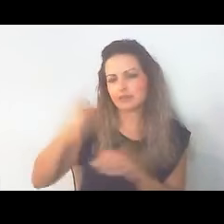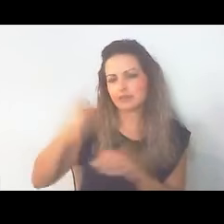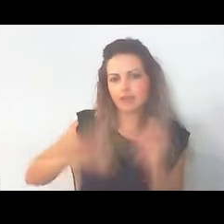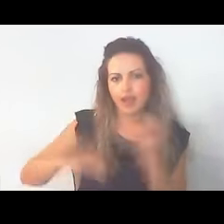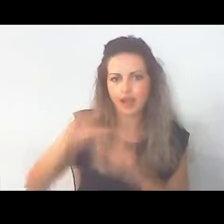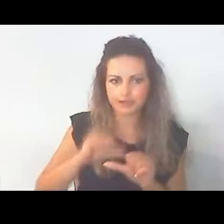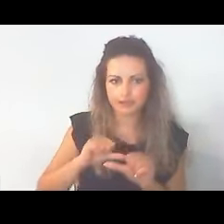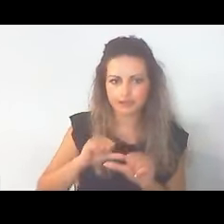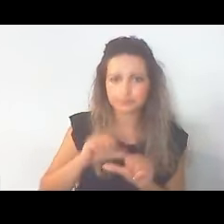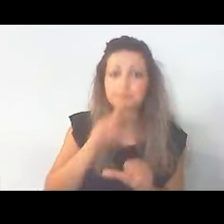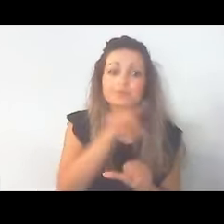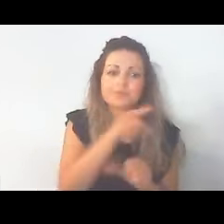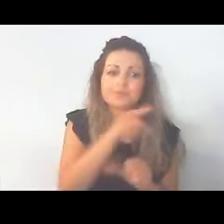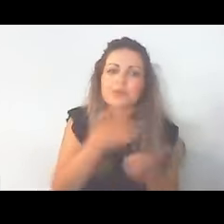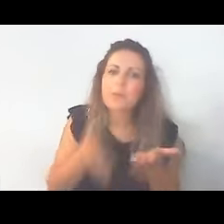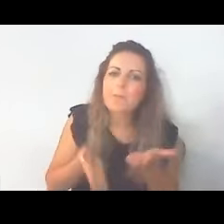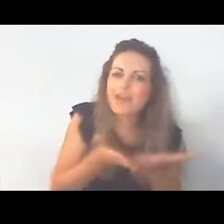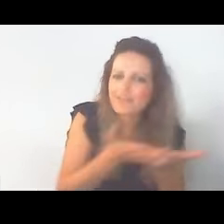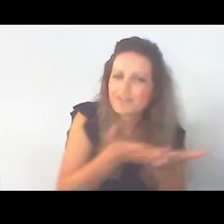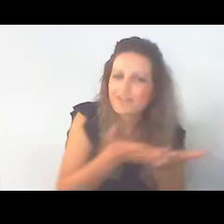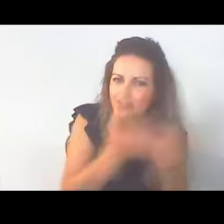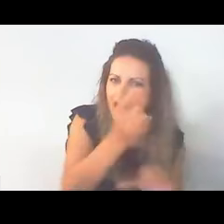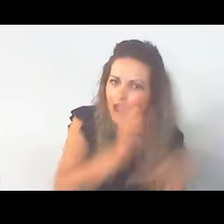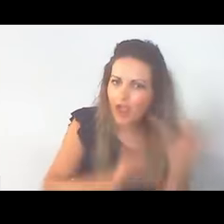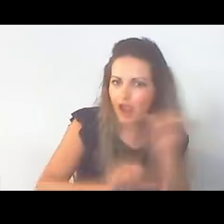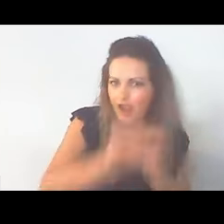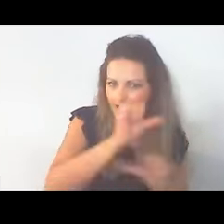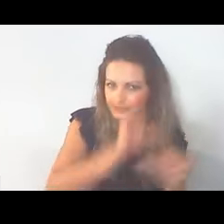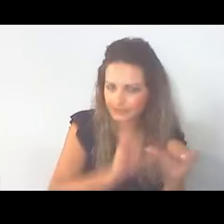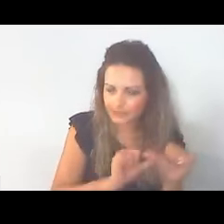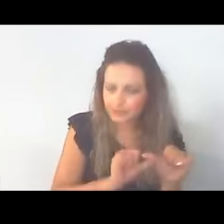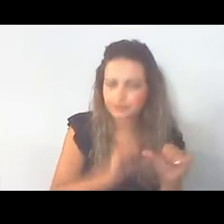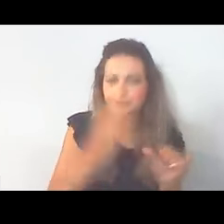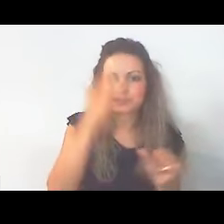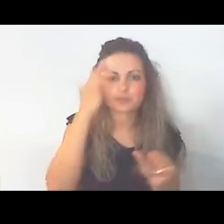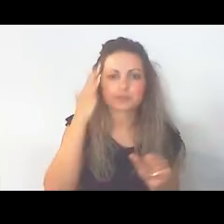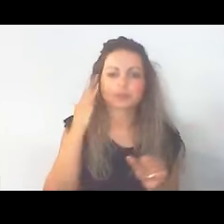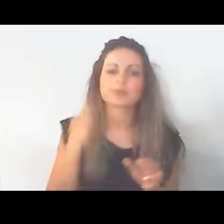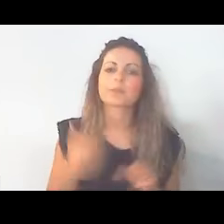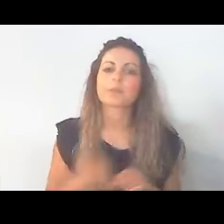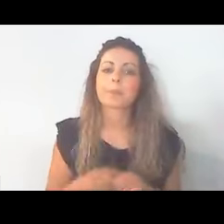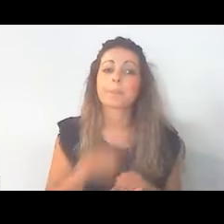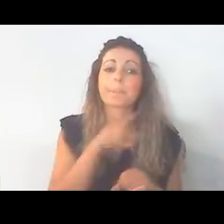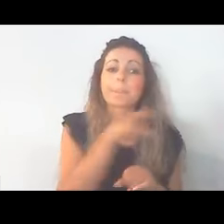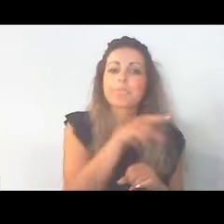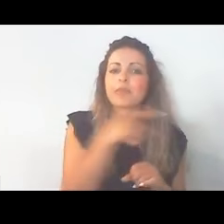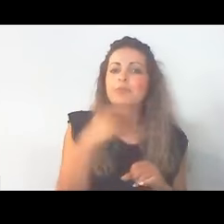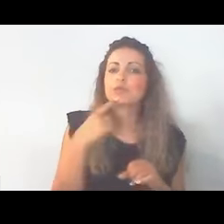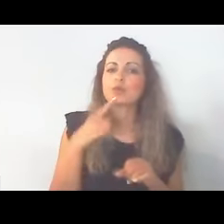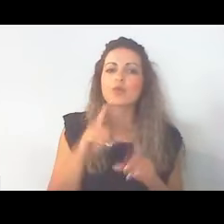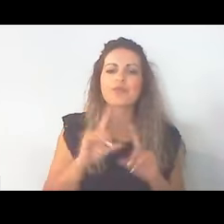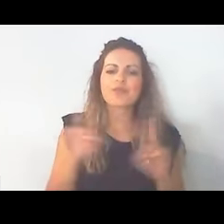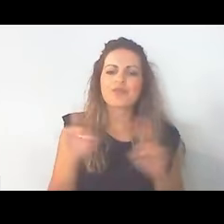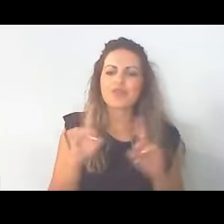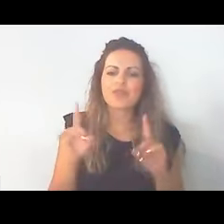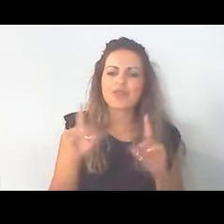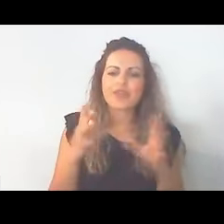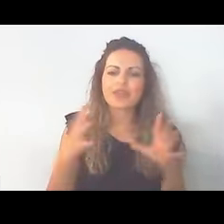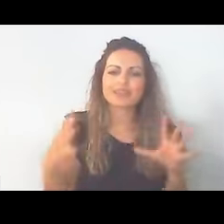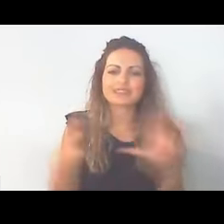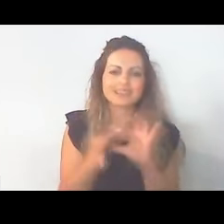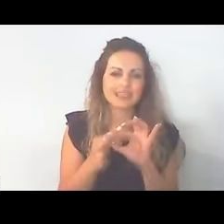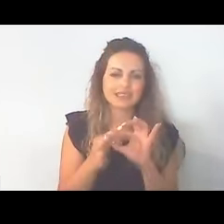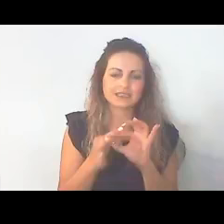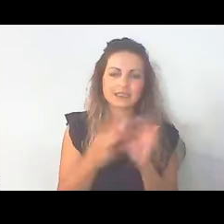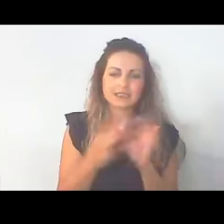συνηγορίας, για να κλείσω και να πω μόνο δύο λόγια για το σήμερα, δεν αφορά καμία λογική διαπραγμάτευσης με